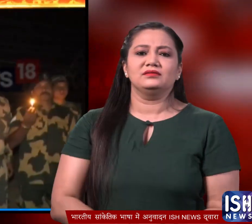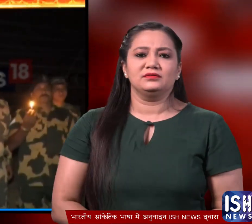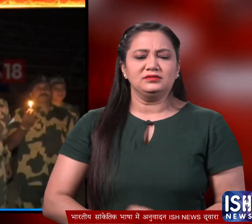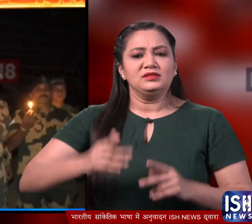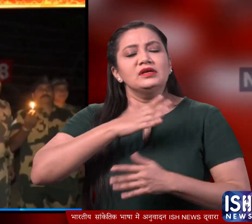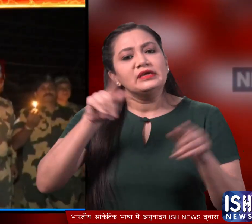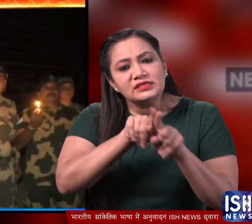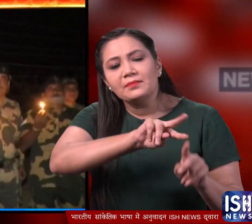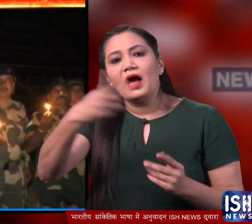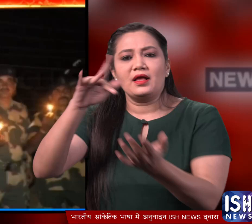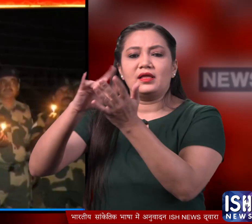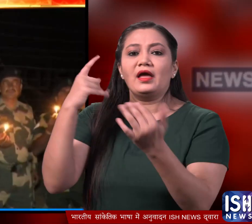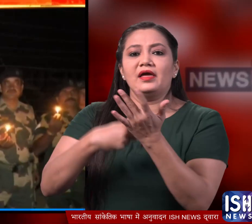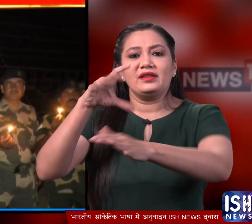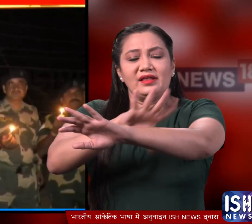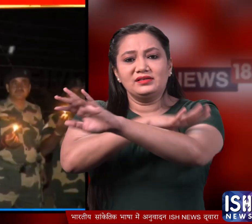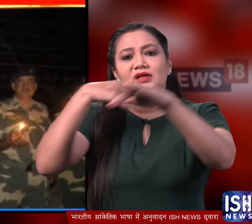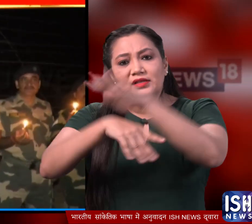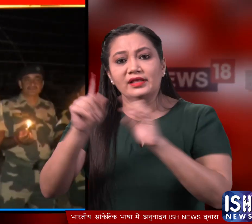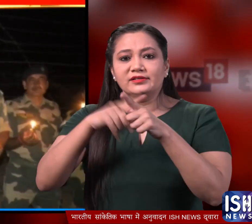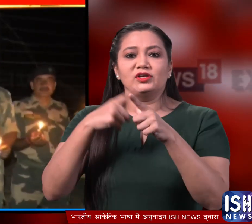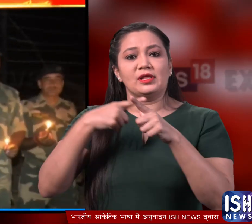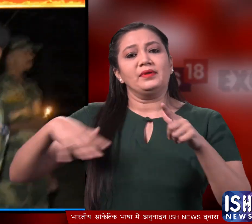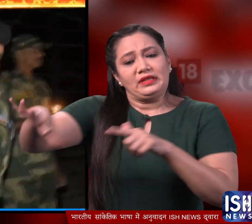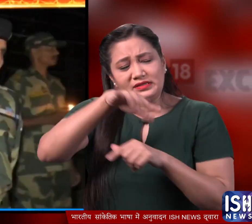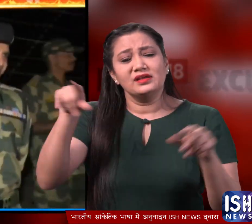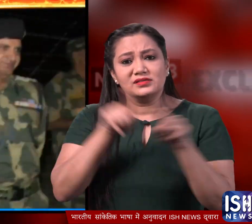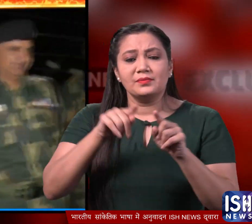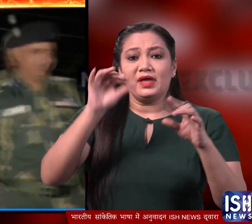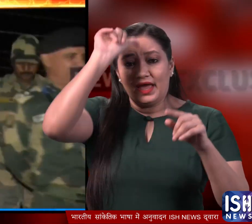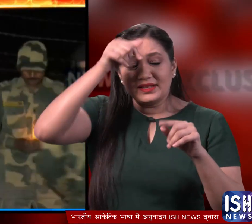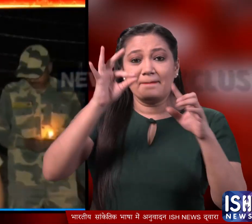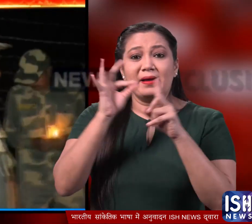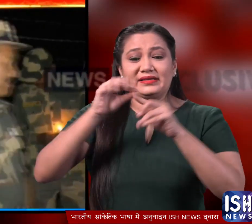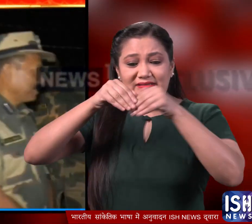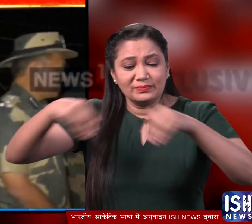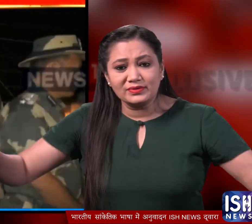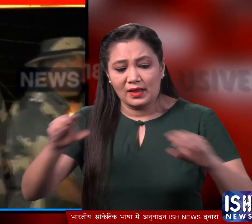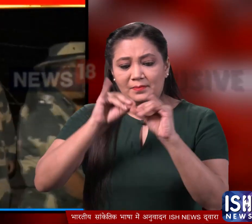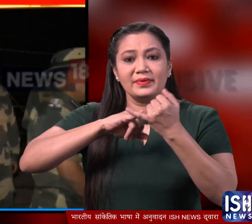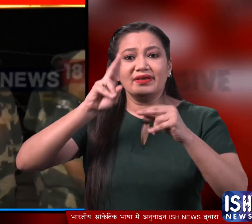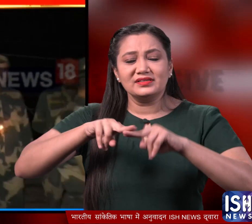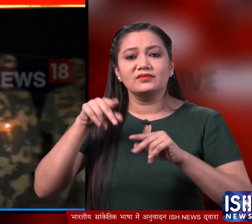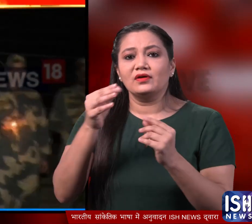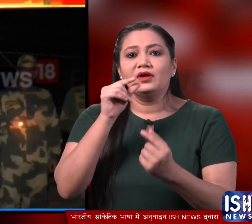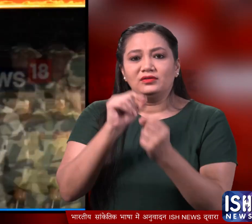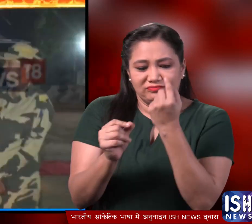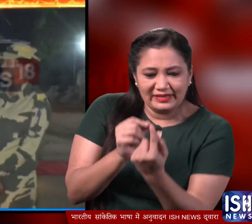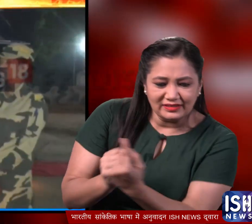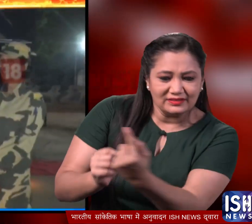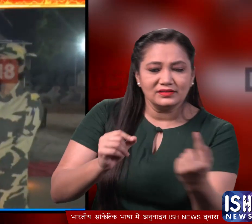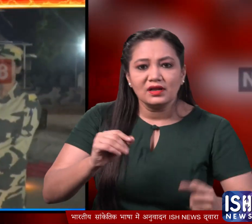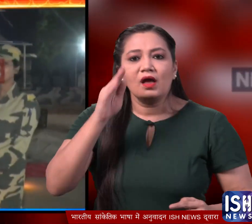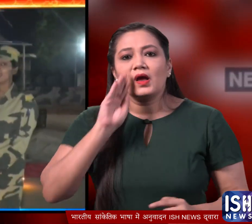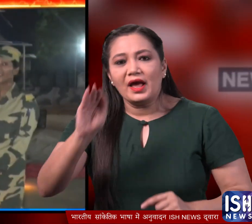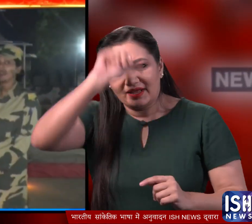کموبیش جشن کی کچھ ایسی ہی تصویر راجستان کے جیسل میر سے بھی سامنے آئی وہاں بھارت پاکستان سیما پر تینات بی ایس ایف جوانوں نے ممبتی انجلائی